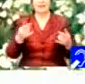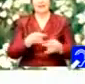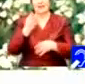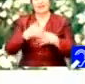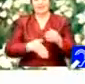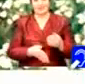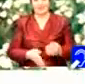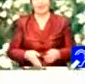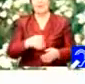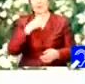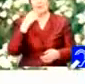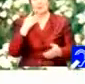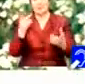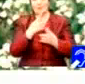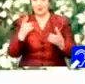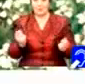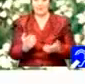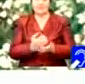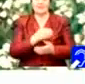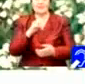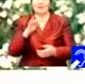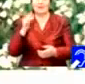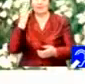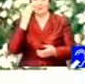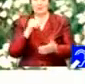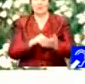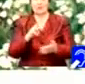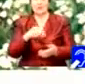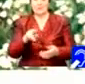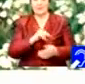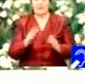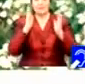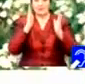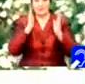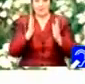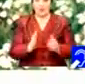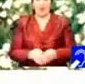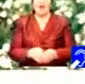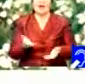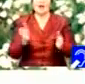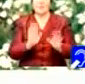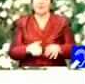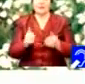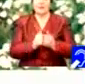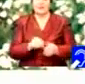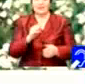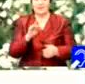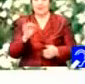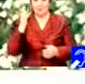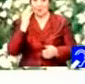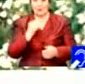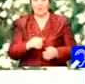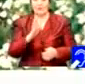Telejurnalul a ajuns la final. Mai multe informații găsiți pe tvremoldova.md sau pe pagina noastră de Facebook. Rămâneți alături de TVR